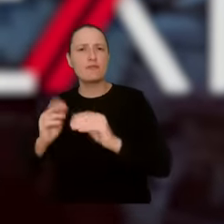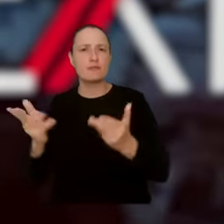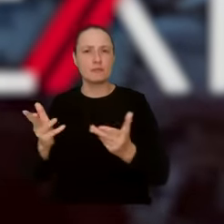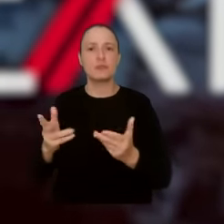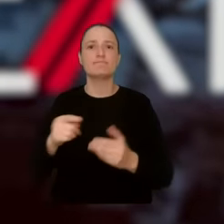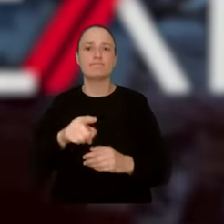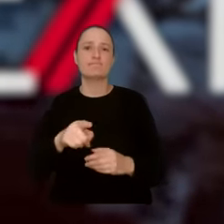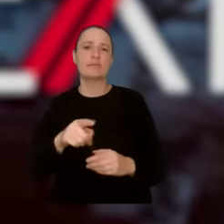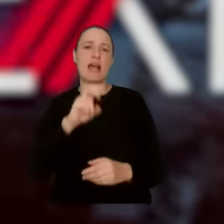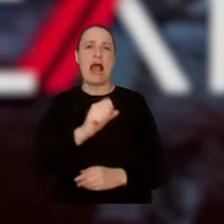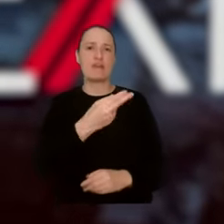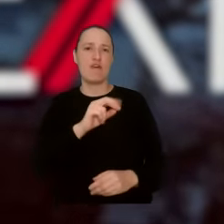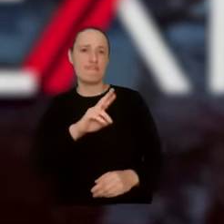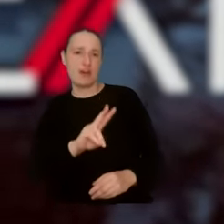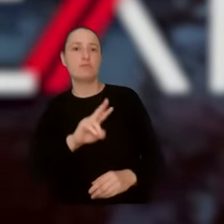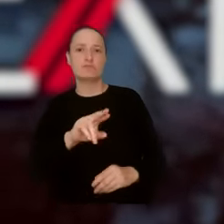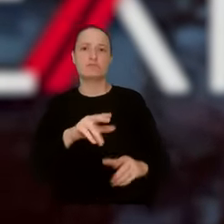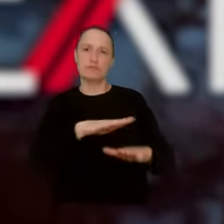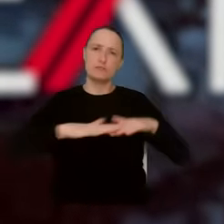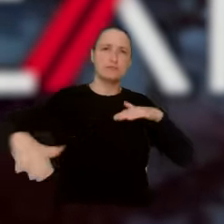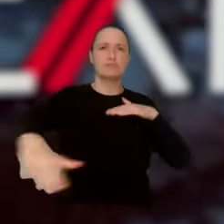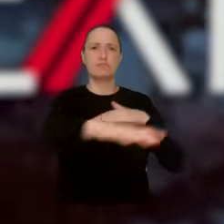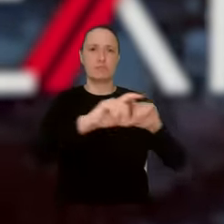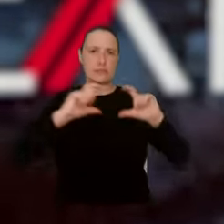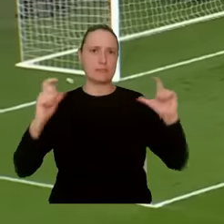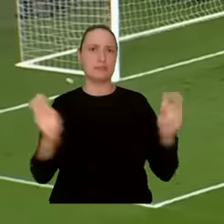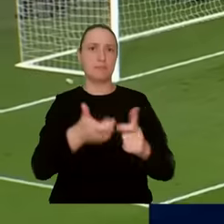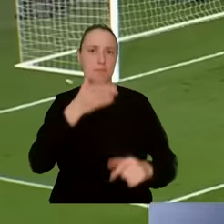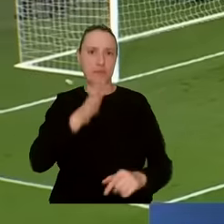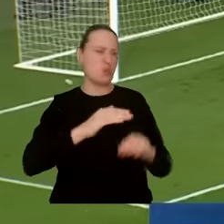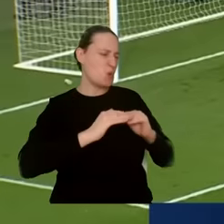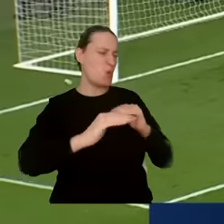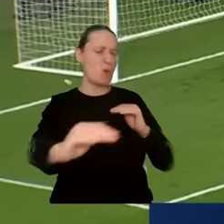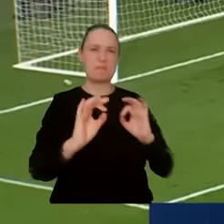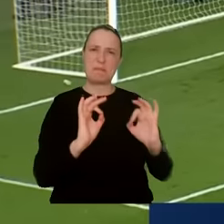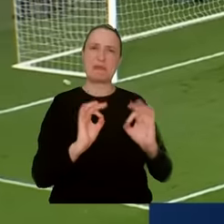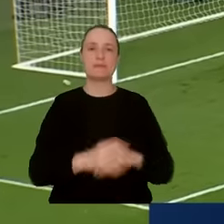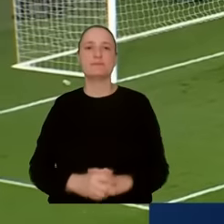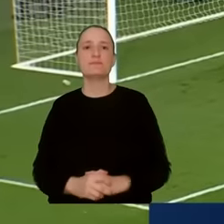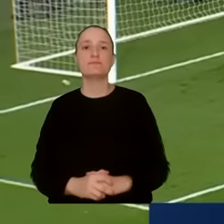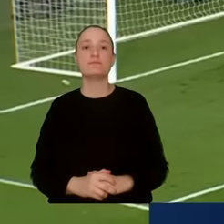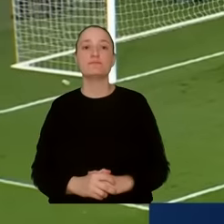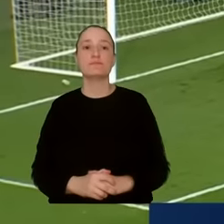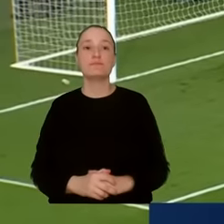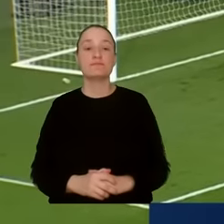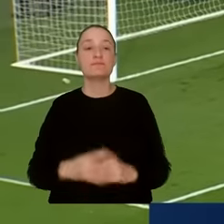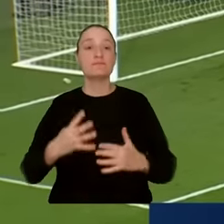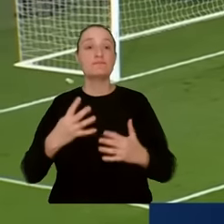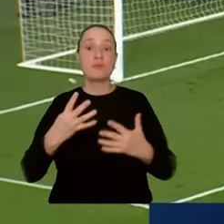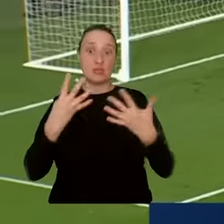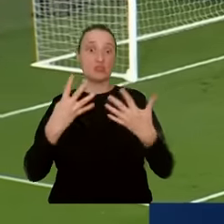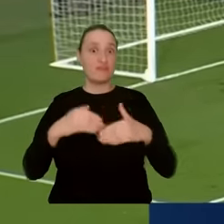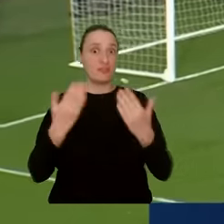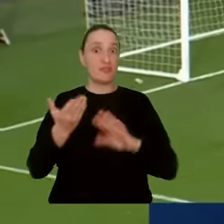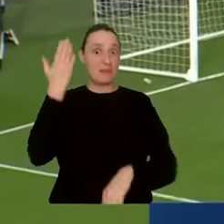rezerwowej drużyny Hanoweru. Podobno równe jak dywan. Przed 9 dniami każdy kibic narodowej drużyny, widząc taki